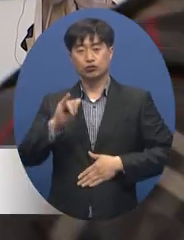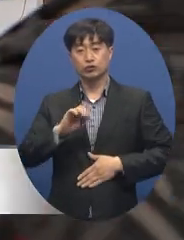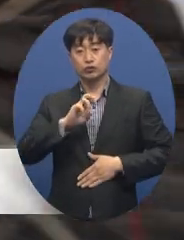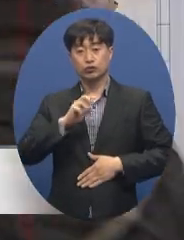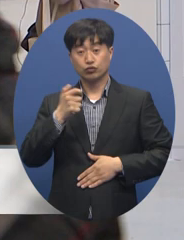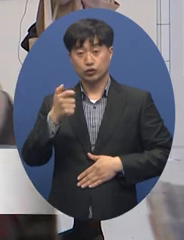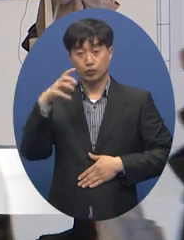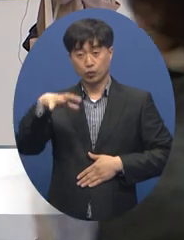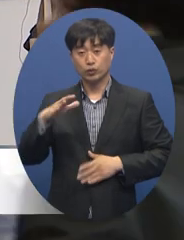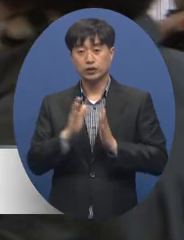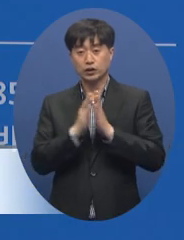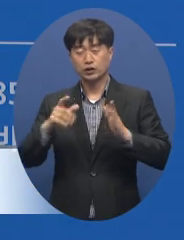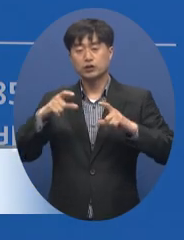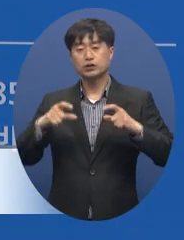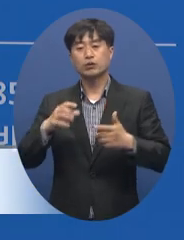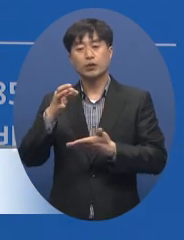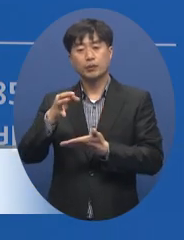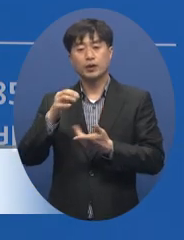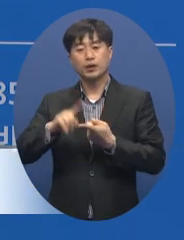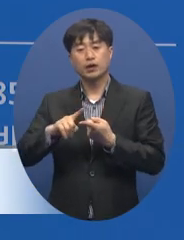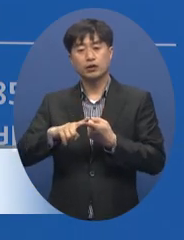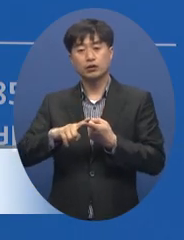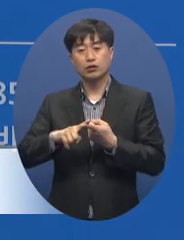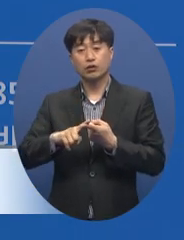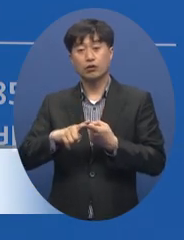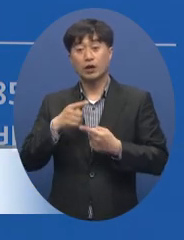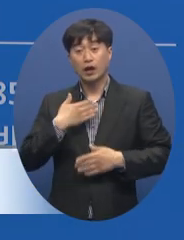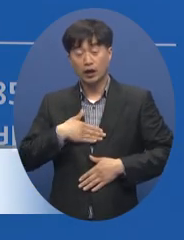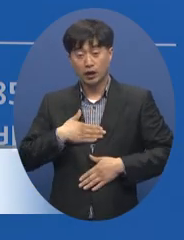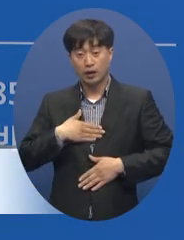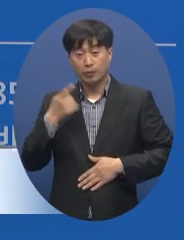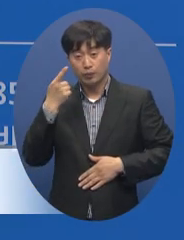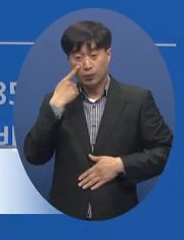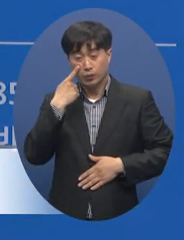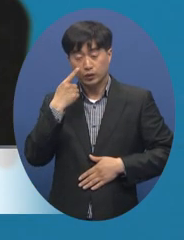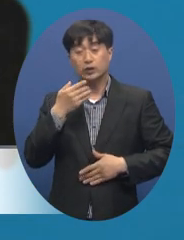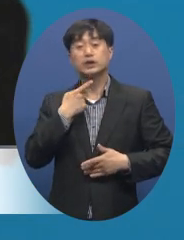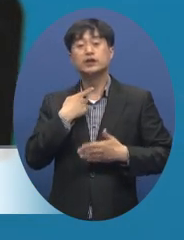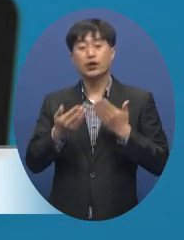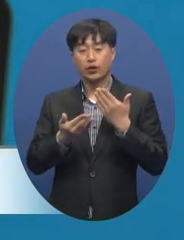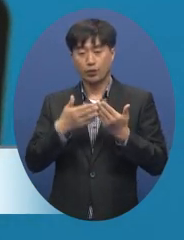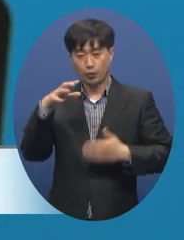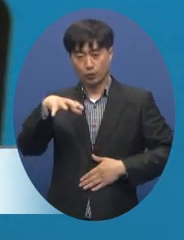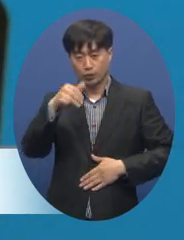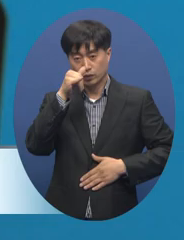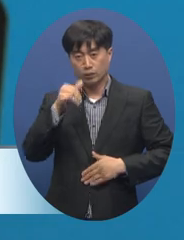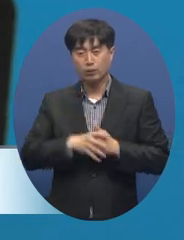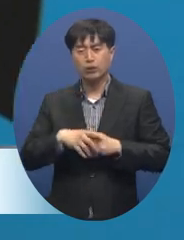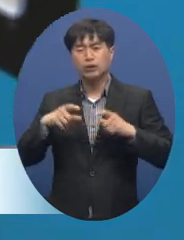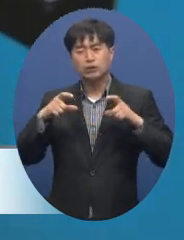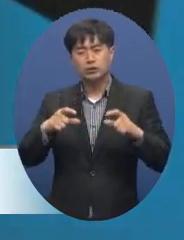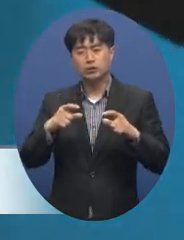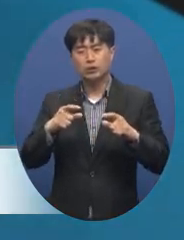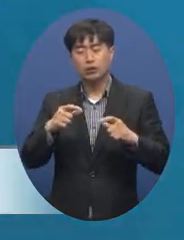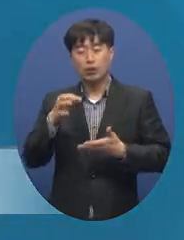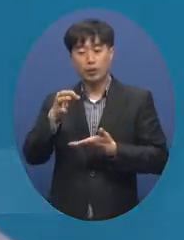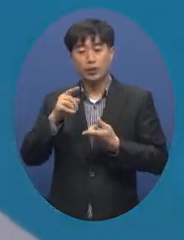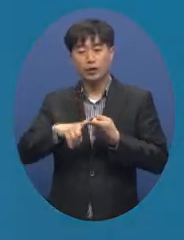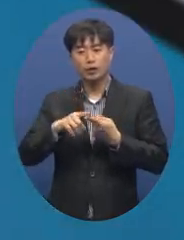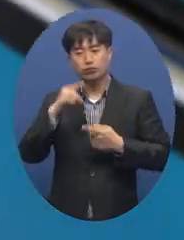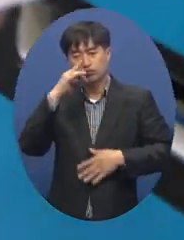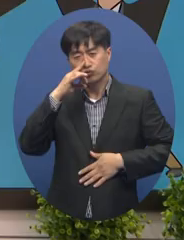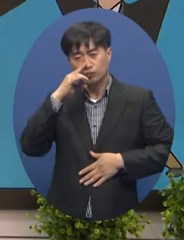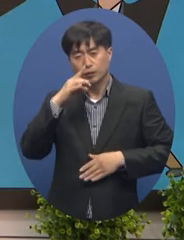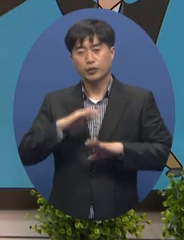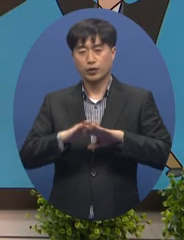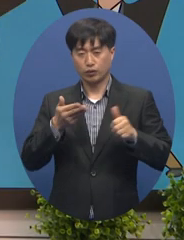60개 지역에서 시행되고 있는 지역 화폐에 대해 알아보는 체험관도 꾸려져 기본소득과 더불어 지역 화폐에 대한 궁금증도 풀어줄 것으로